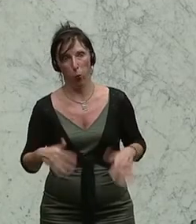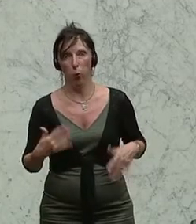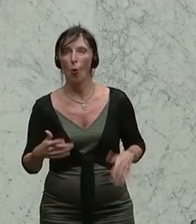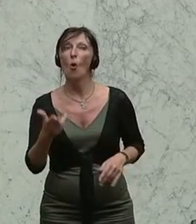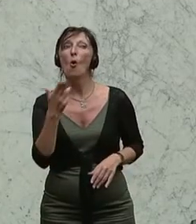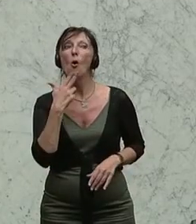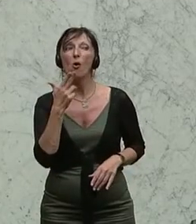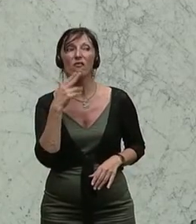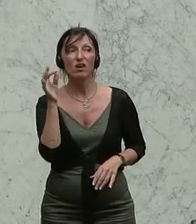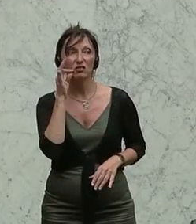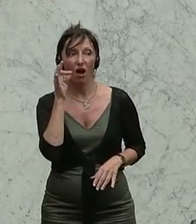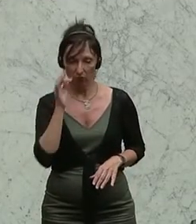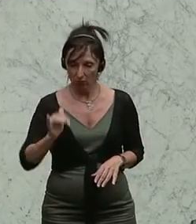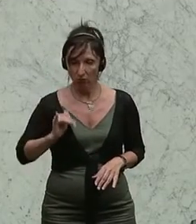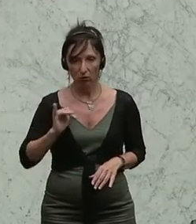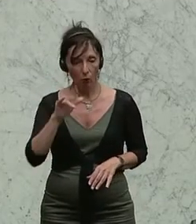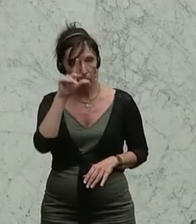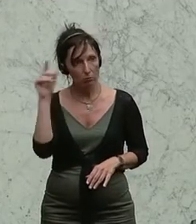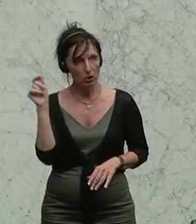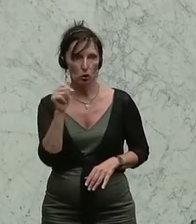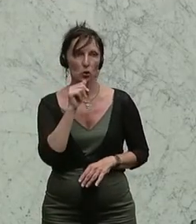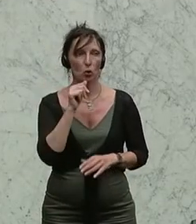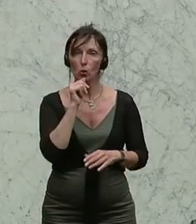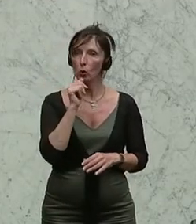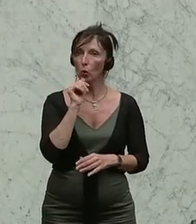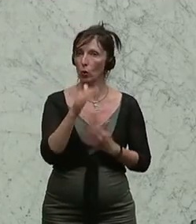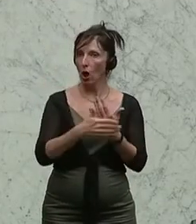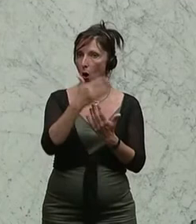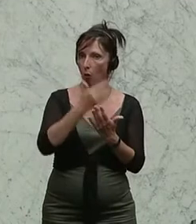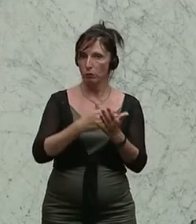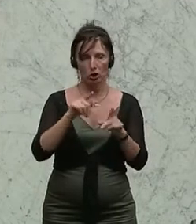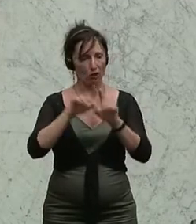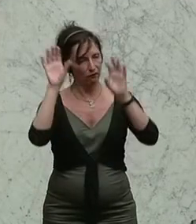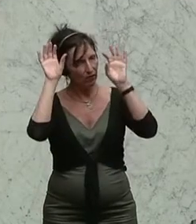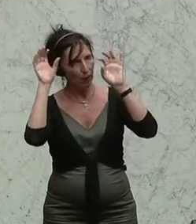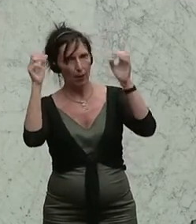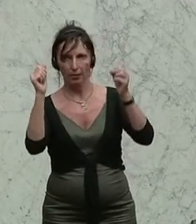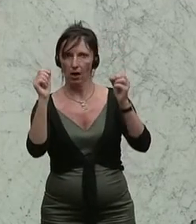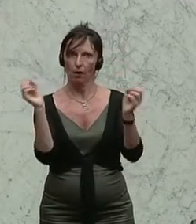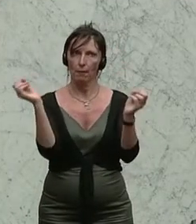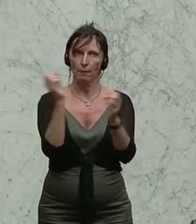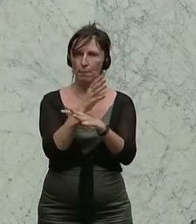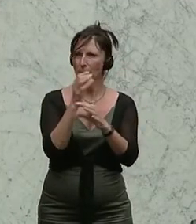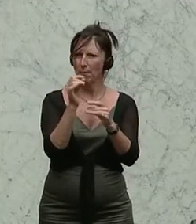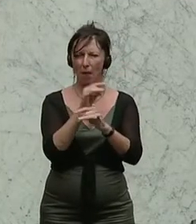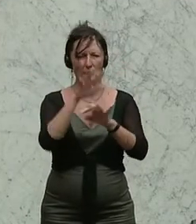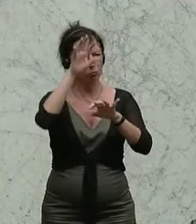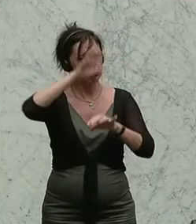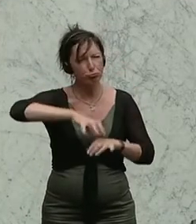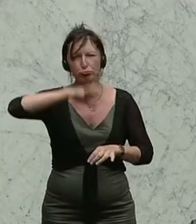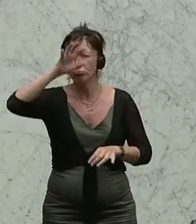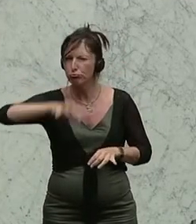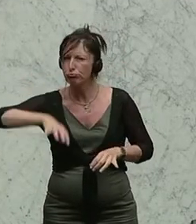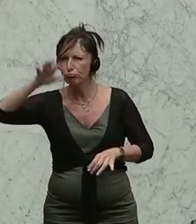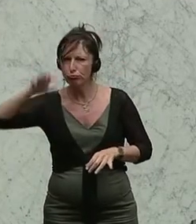Jungen. Auf der Homepage der Grünen, auch auf Wikipedia und in die Medien sind voll damit.